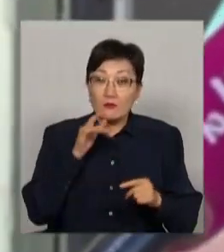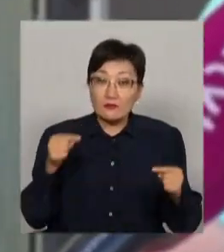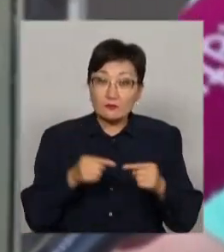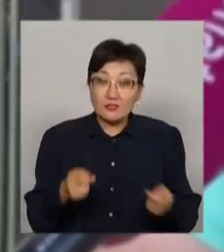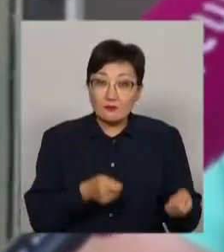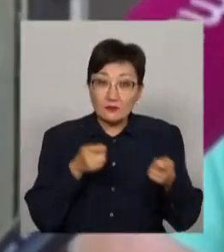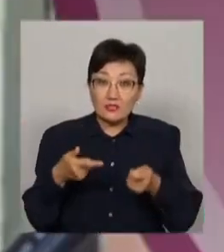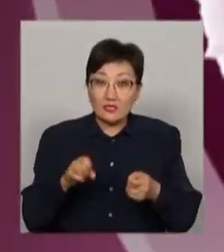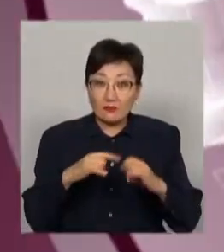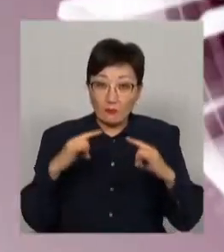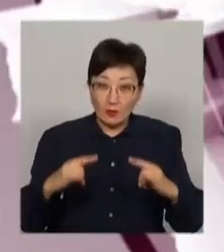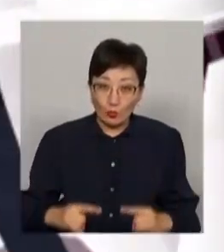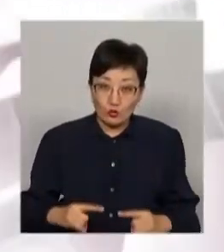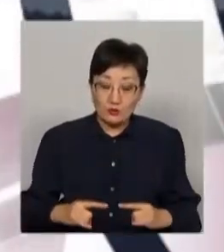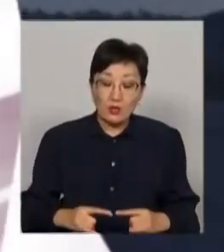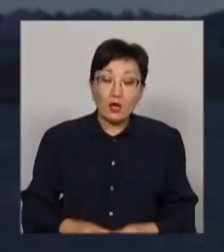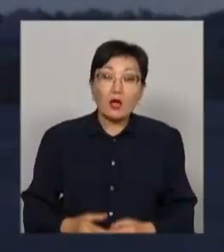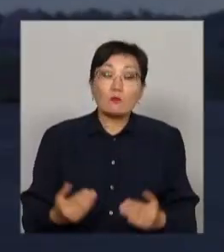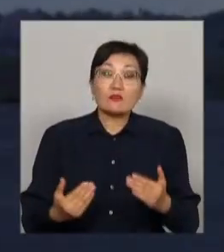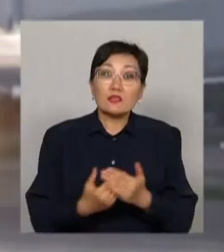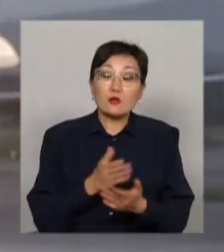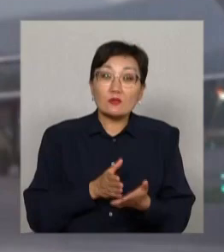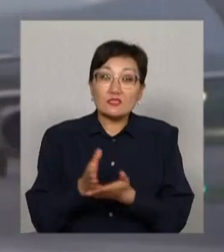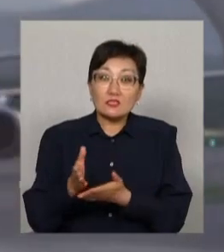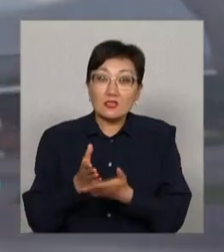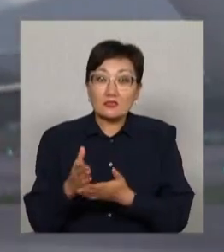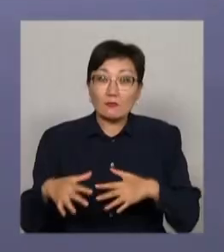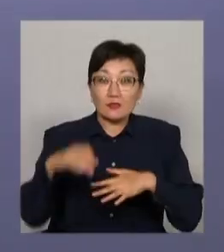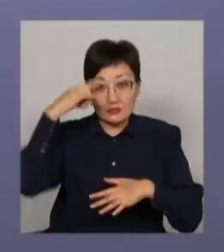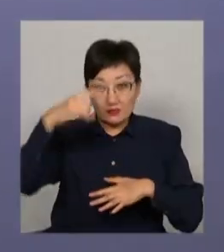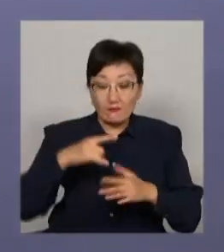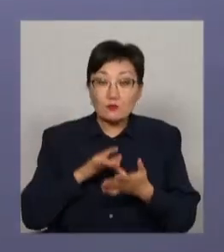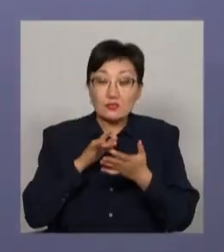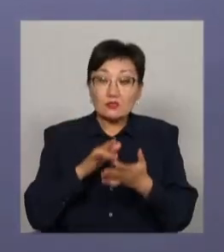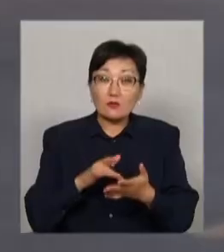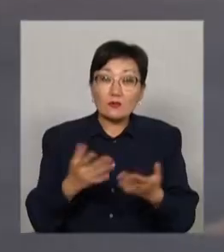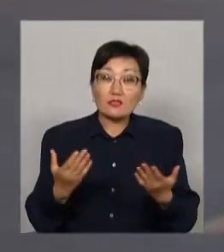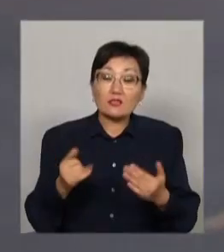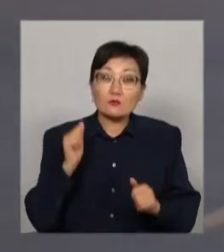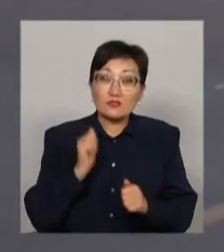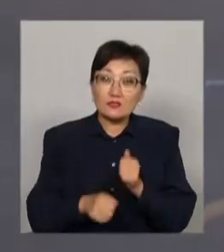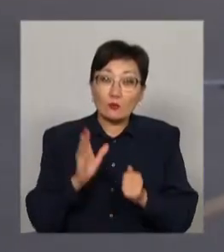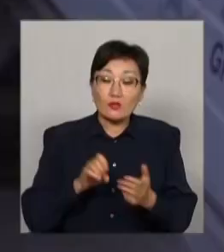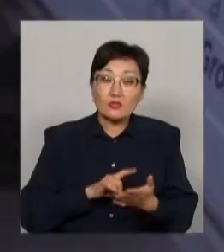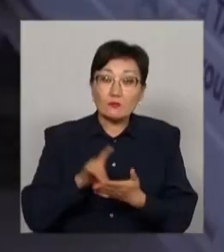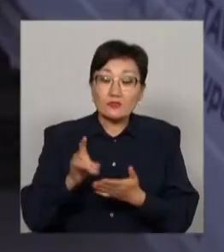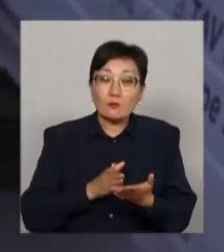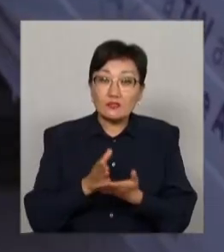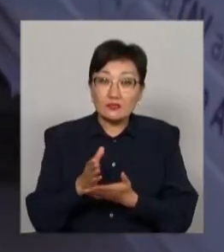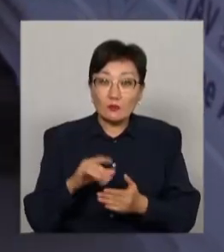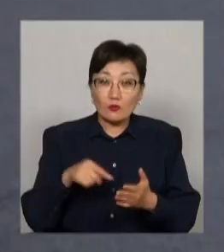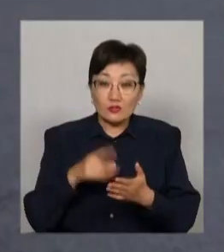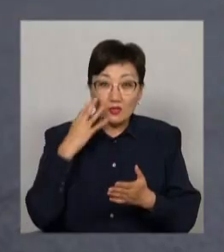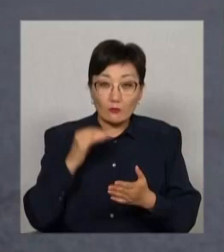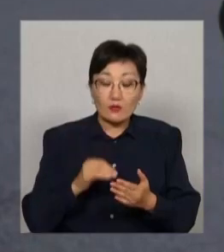вынесли газовый баллон. Новые направления для казахстанских туристов. Как часто будут летать прямые рейсы из Алматы